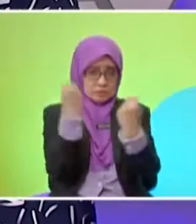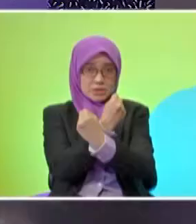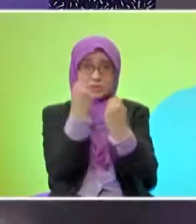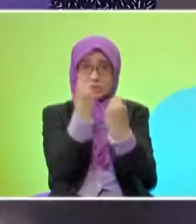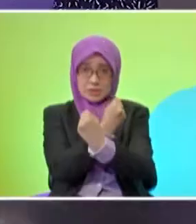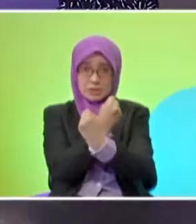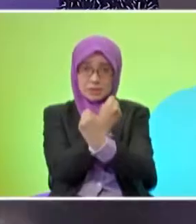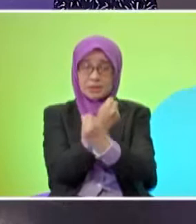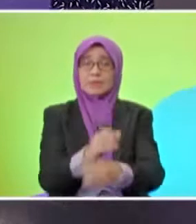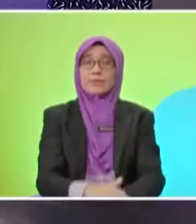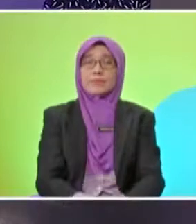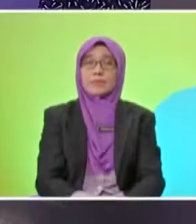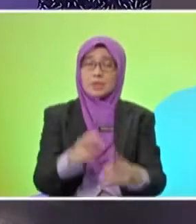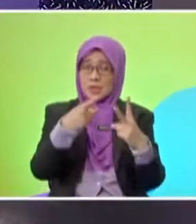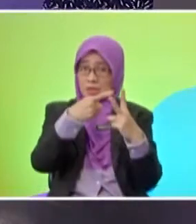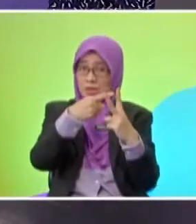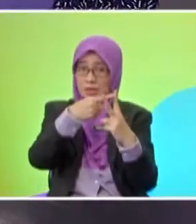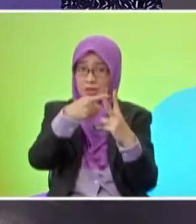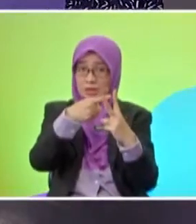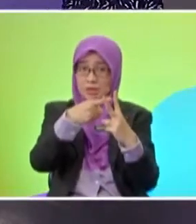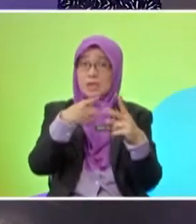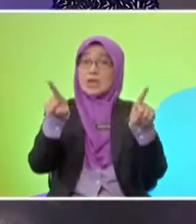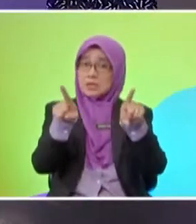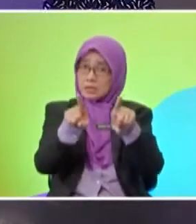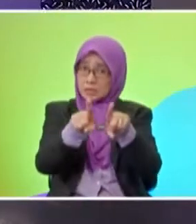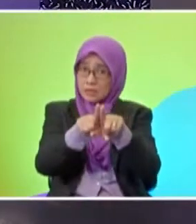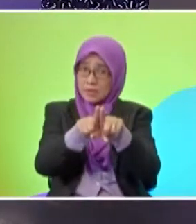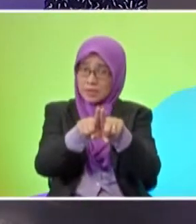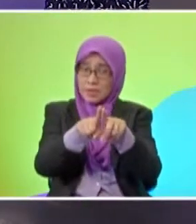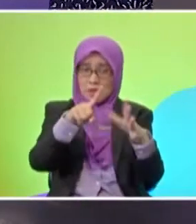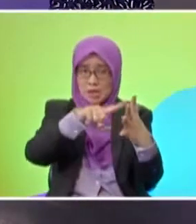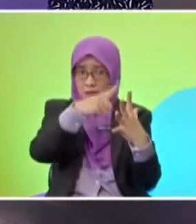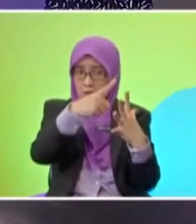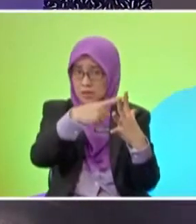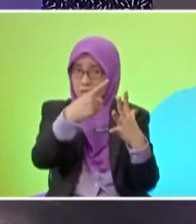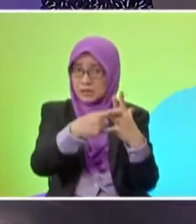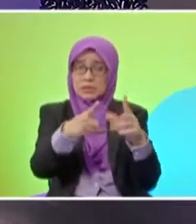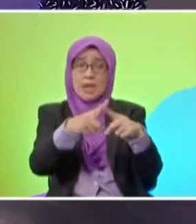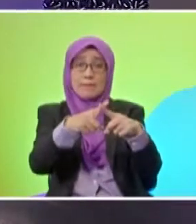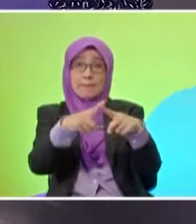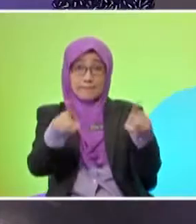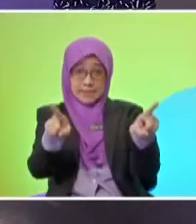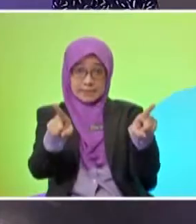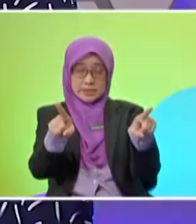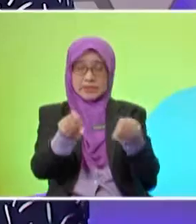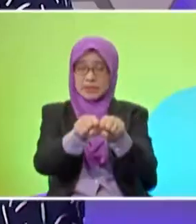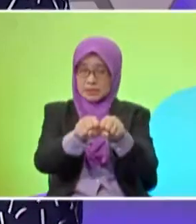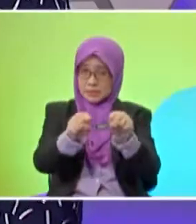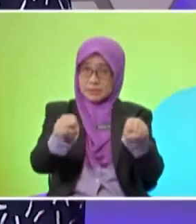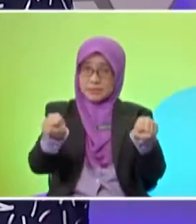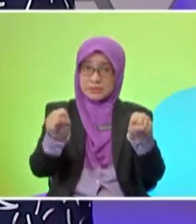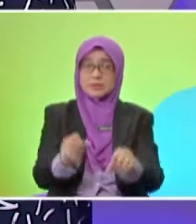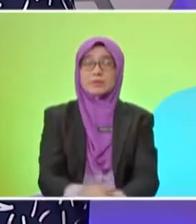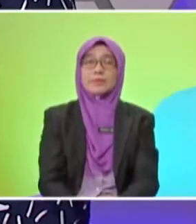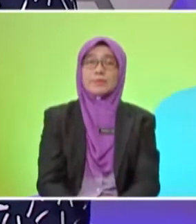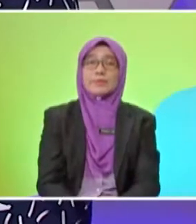tak boleh intraspecies same species in the species berbasis PC Hai Oke kalau event tengok gambar Kat